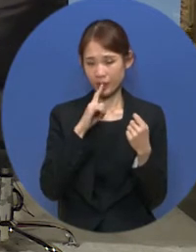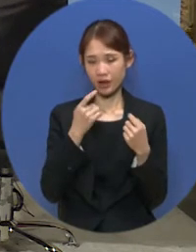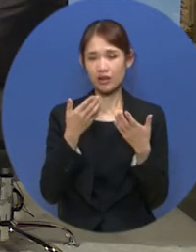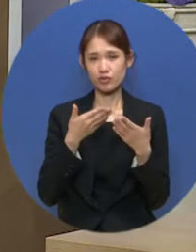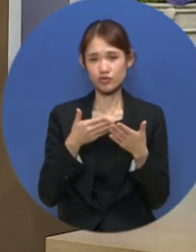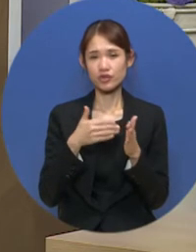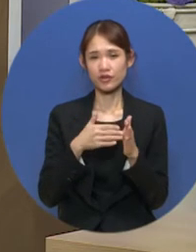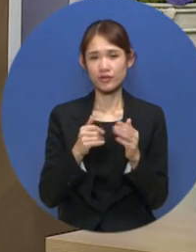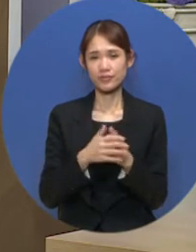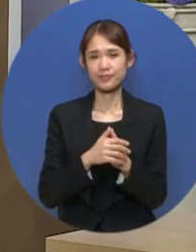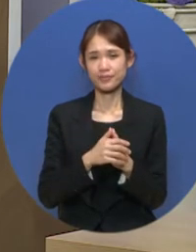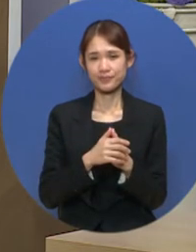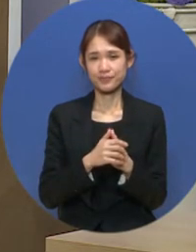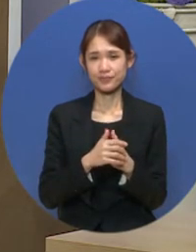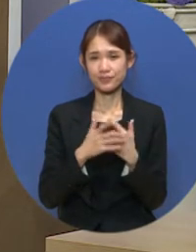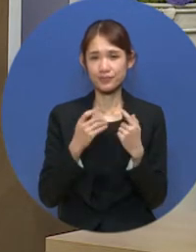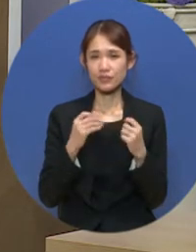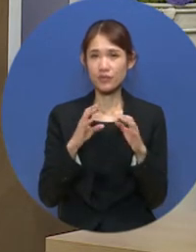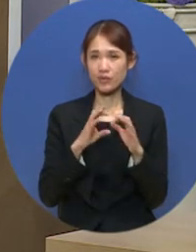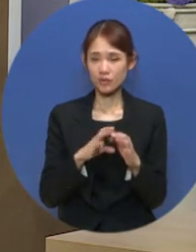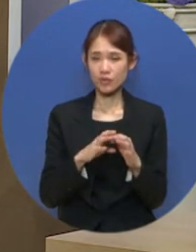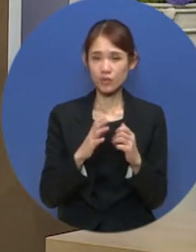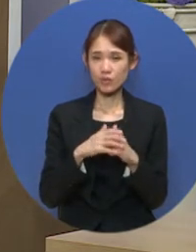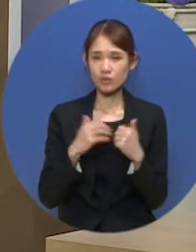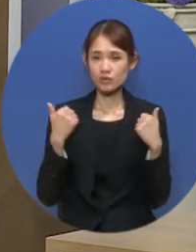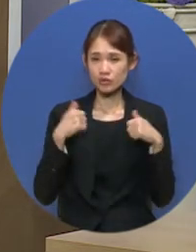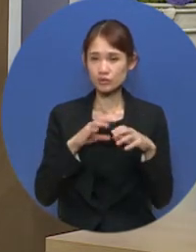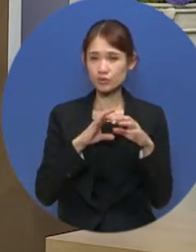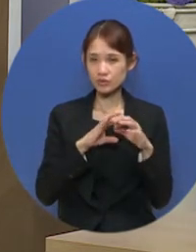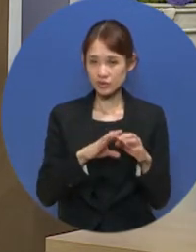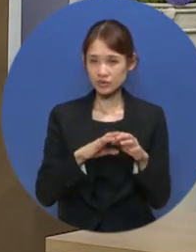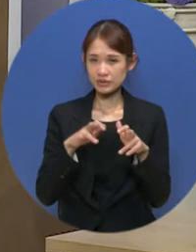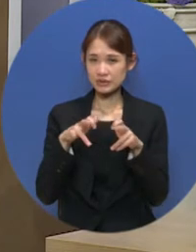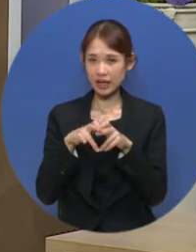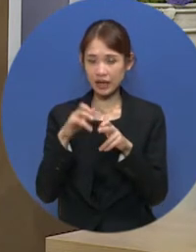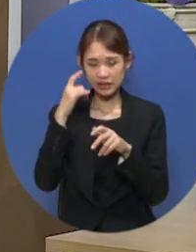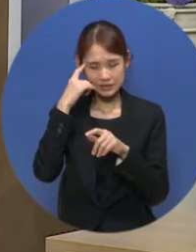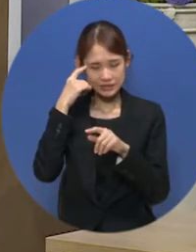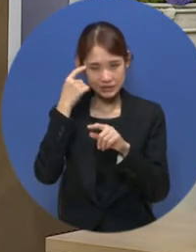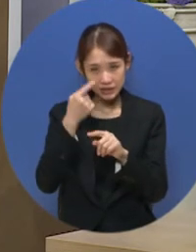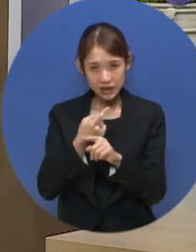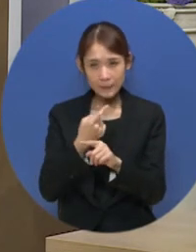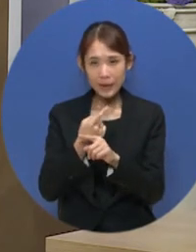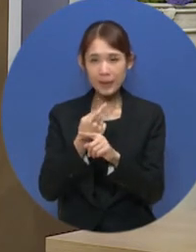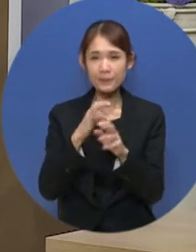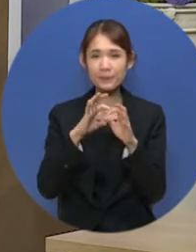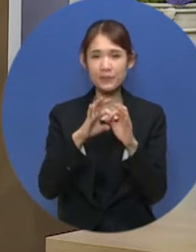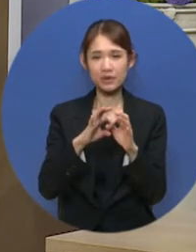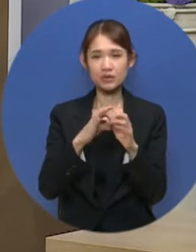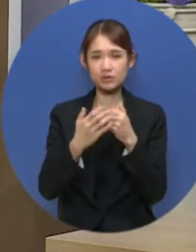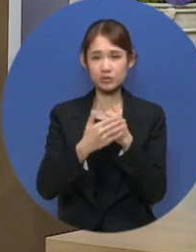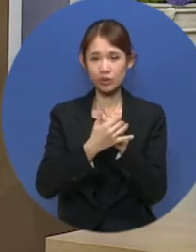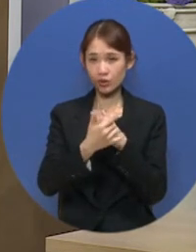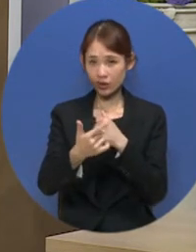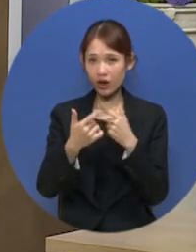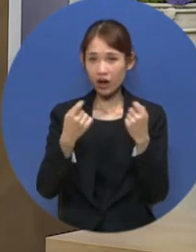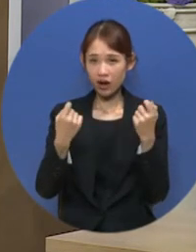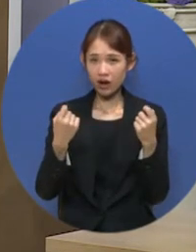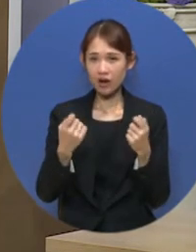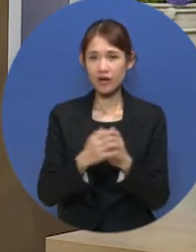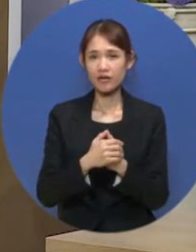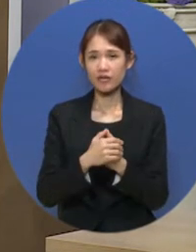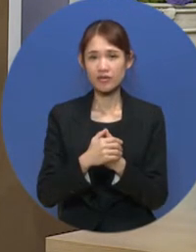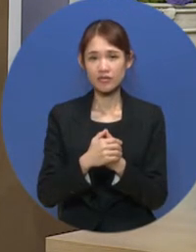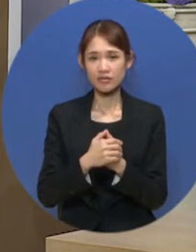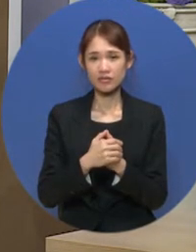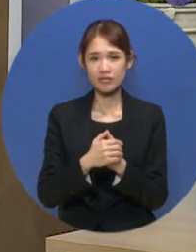말씀을 해 주셨는데 그런 것처럼 그 옷을 통해서 장애 인식을 개선하는 데도 또 도움이 될 수 있을 것 같다는